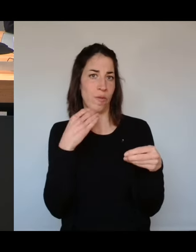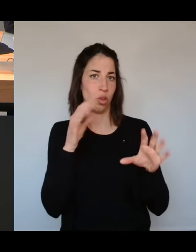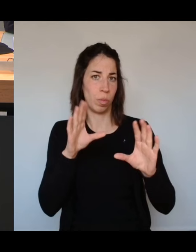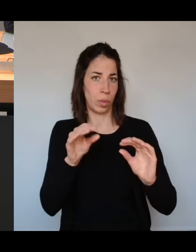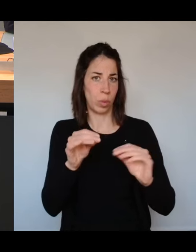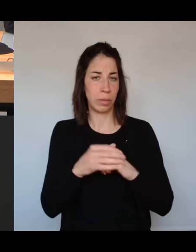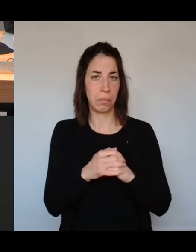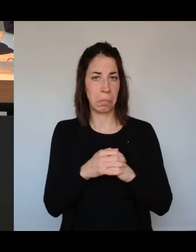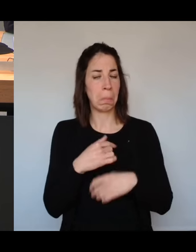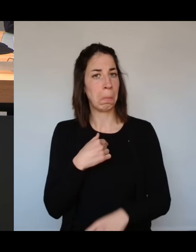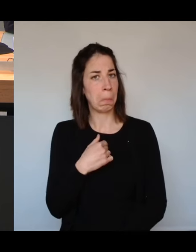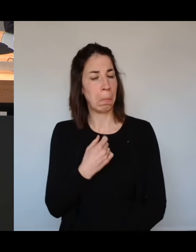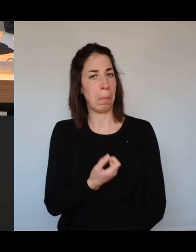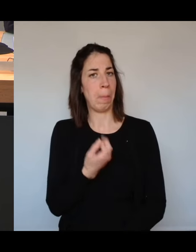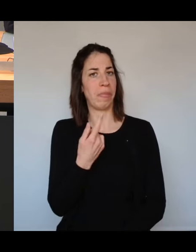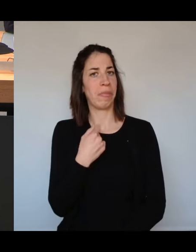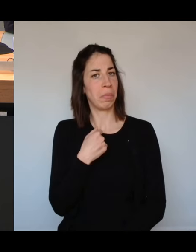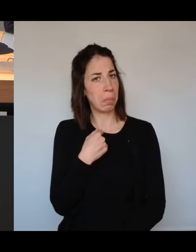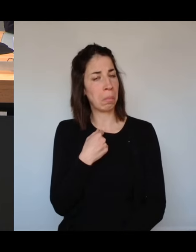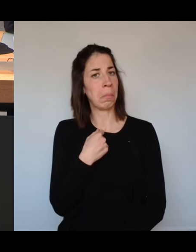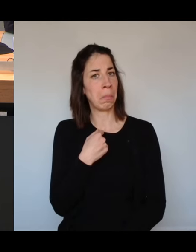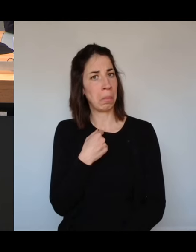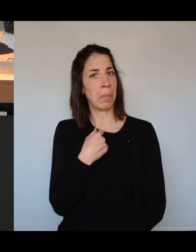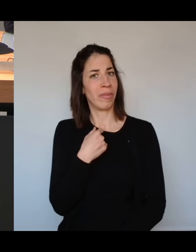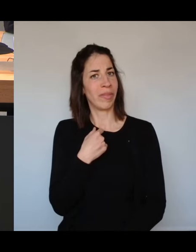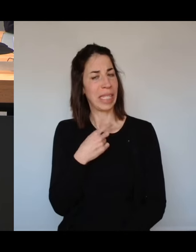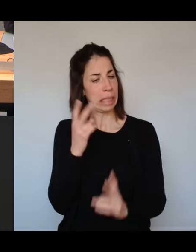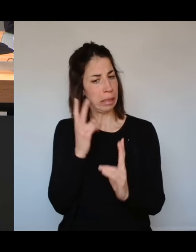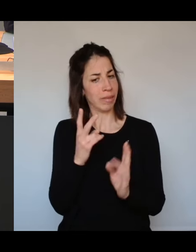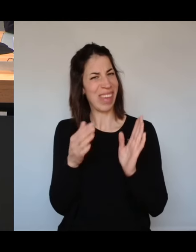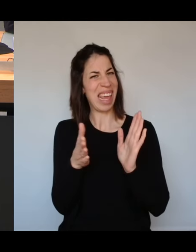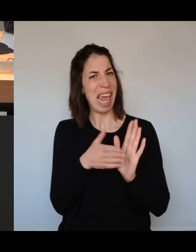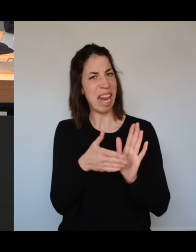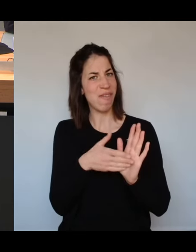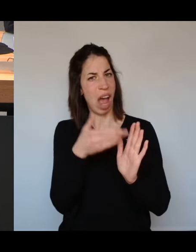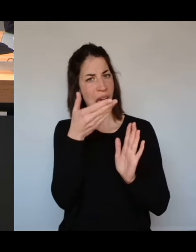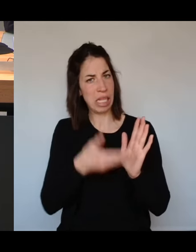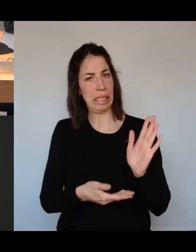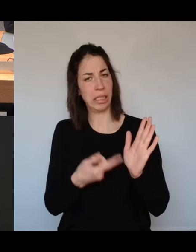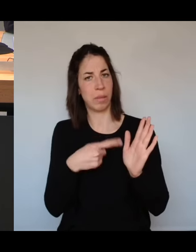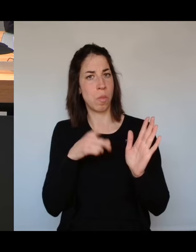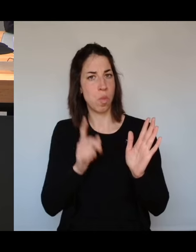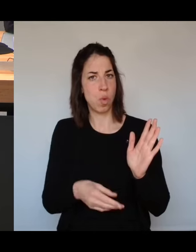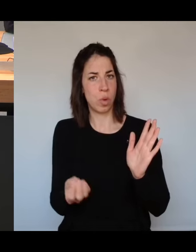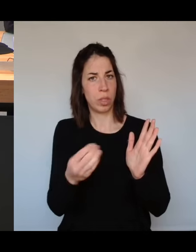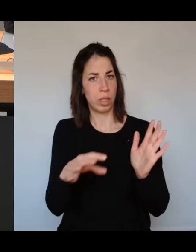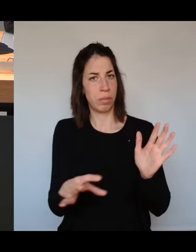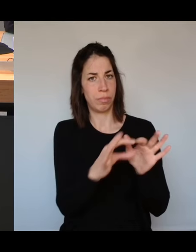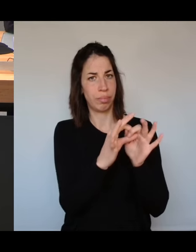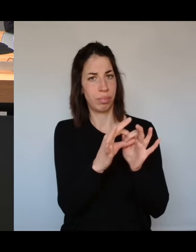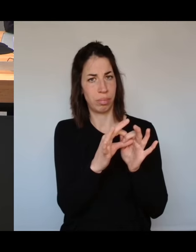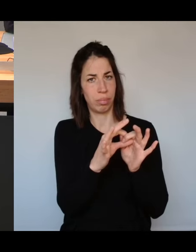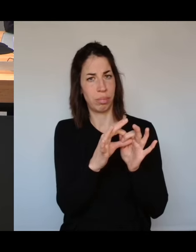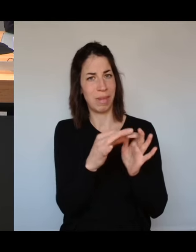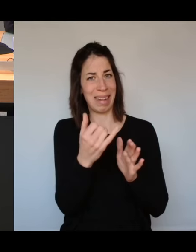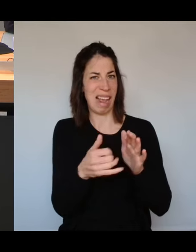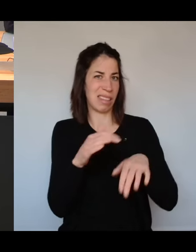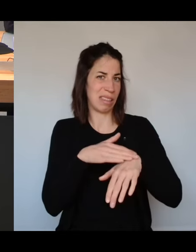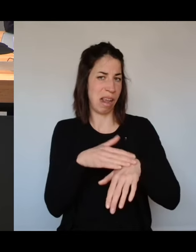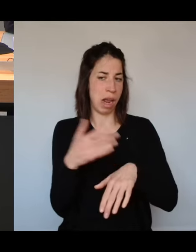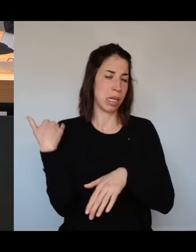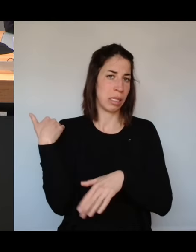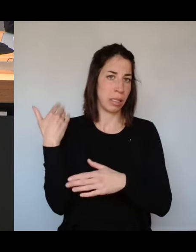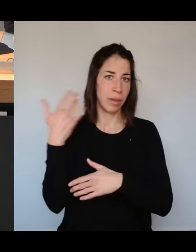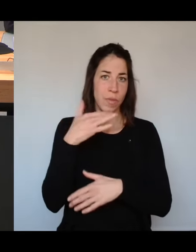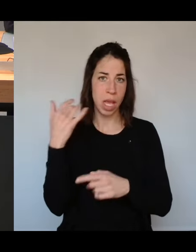extra so hinweisen muss. In den Debatten der letzten Tage konnte man ja auch oft genug einen anderen Eindruck bekommen. Das, was wir dann